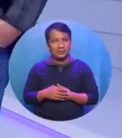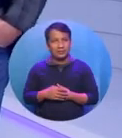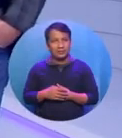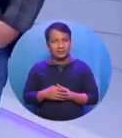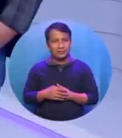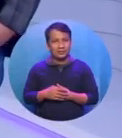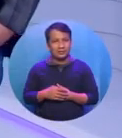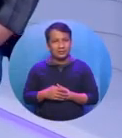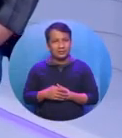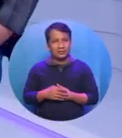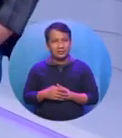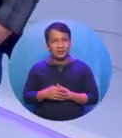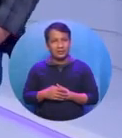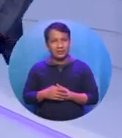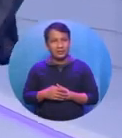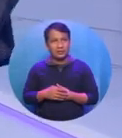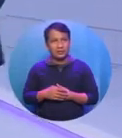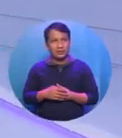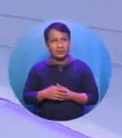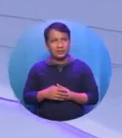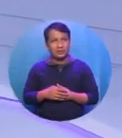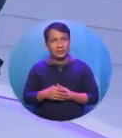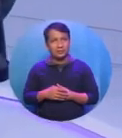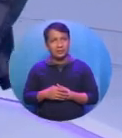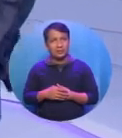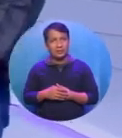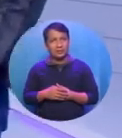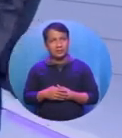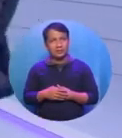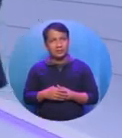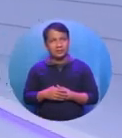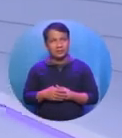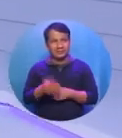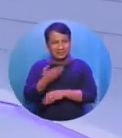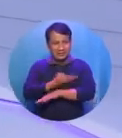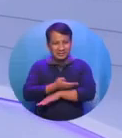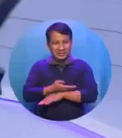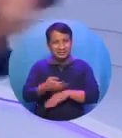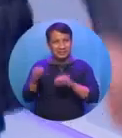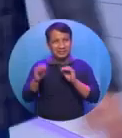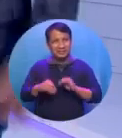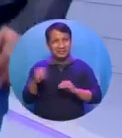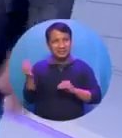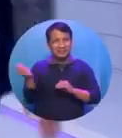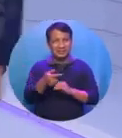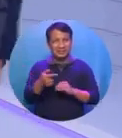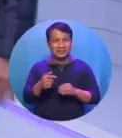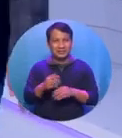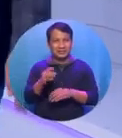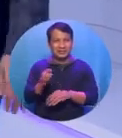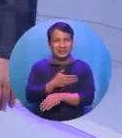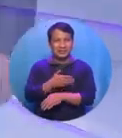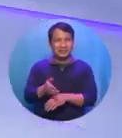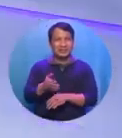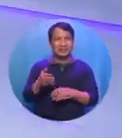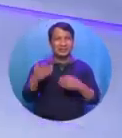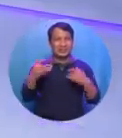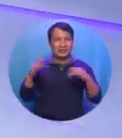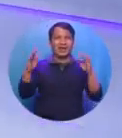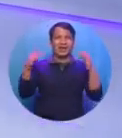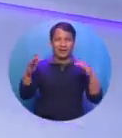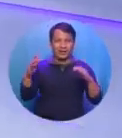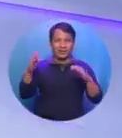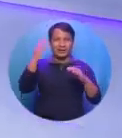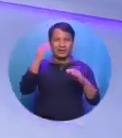Ma'am Chan. Kuha nga kayo dito ng balik sa kaunan. Lahat tayo, hype na hype dito siya. Yeah.